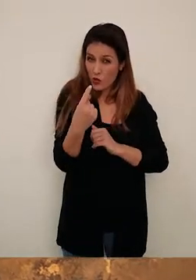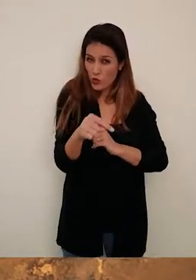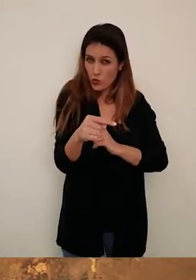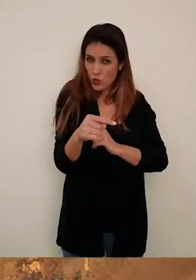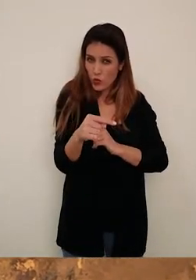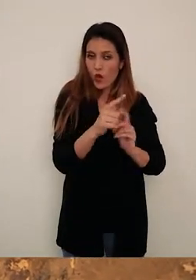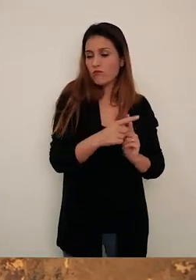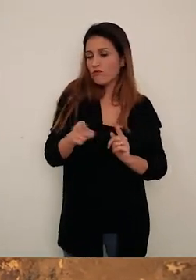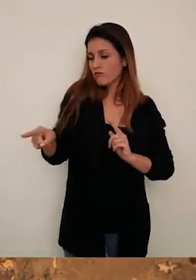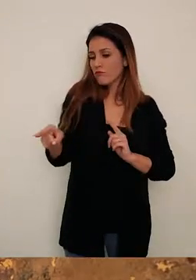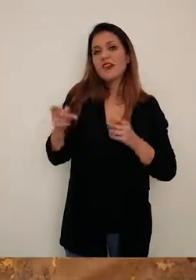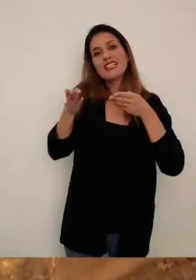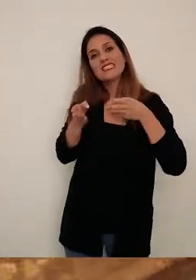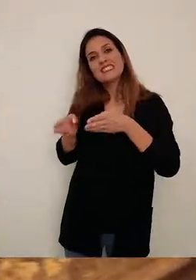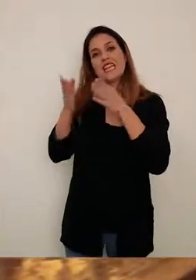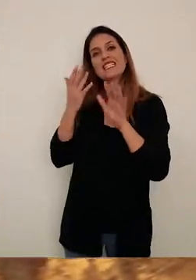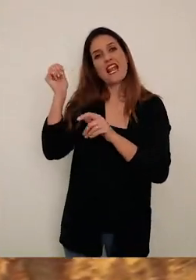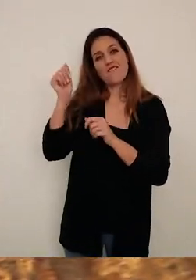Gesù.